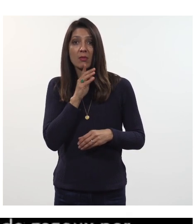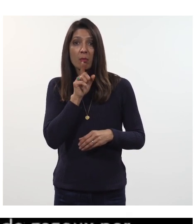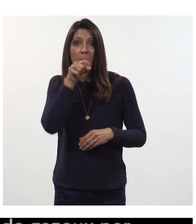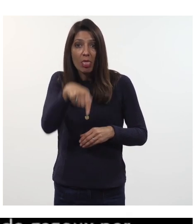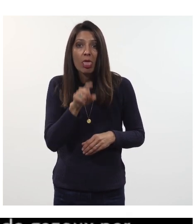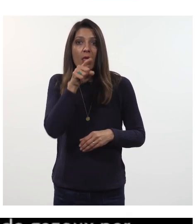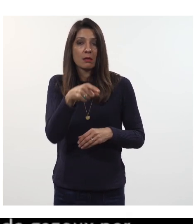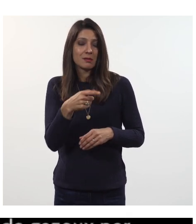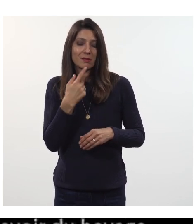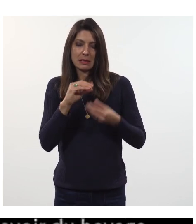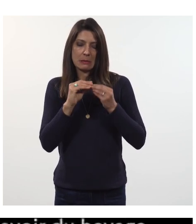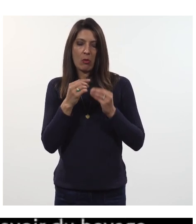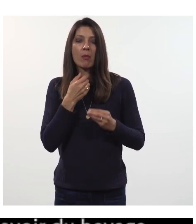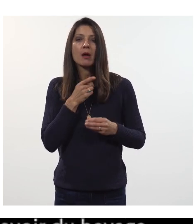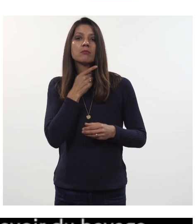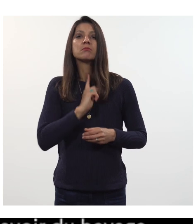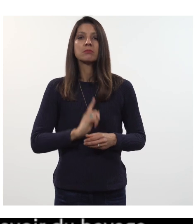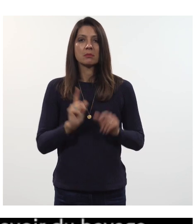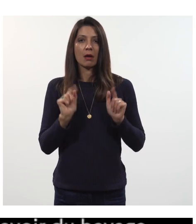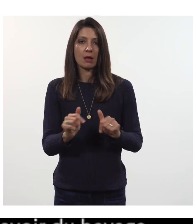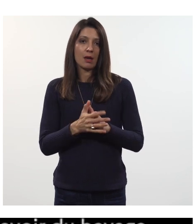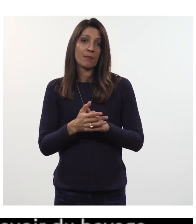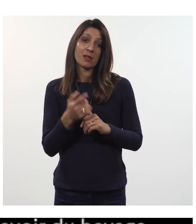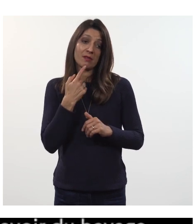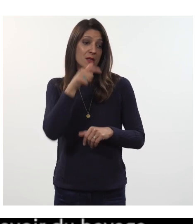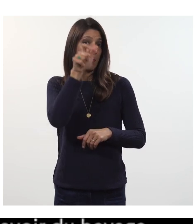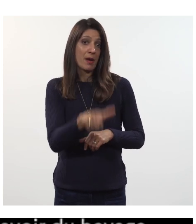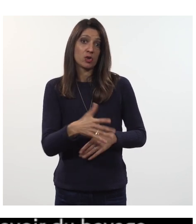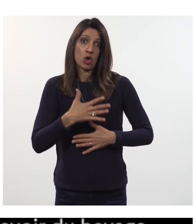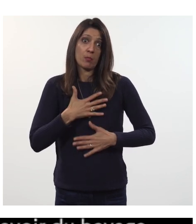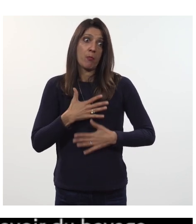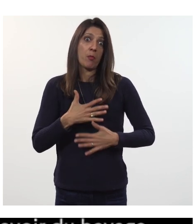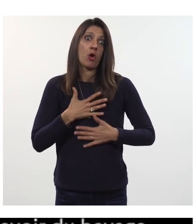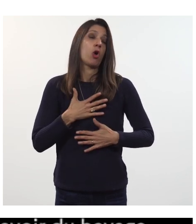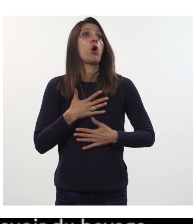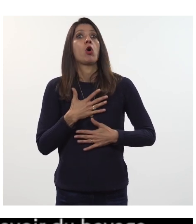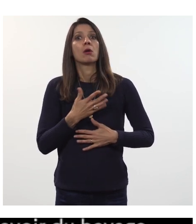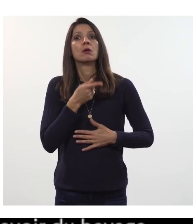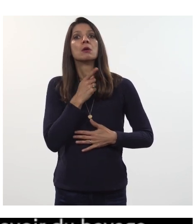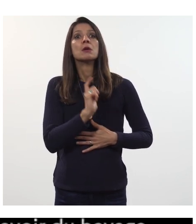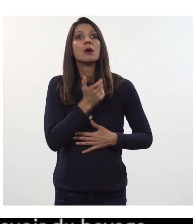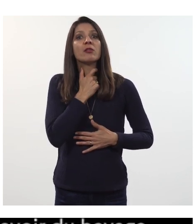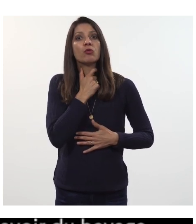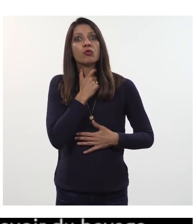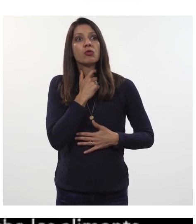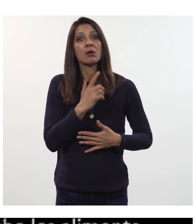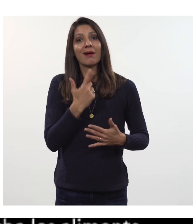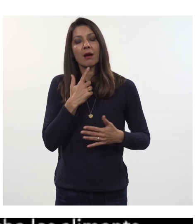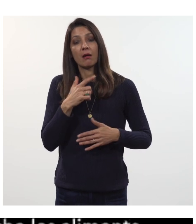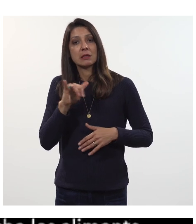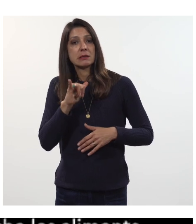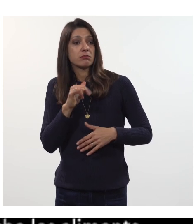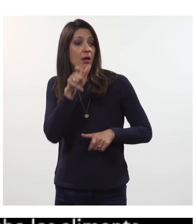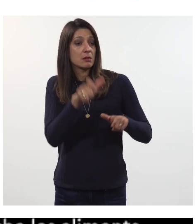L'anxiété, les fausses routes, la peur que ça passe de travers, ça angoisse tout le monde. Ça angoisse les soignants, les aidants, bien sûr.